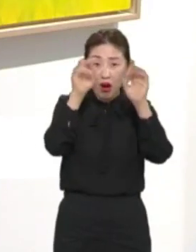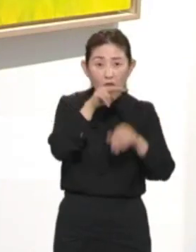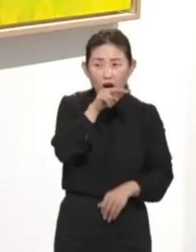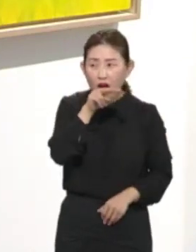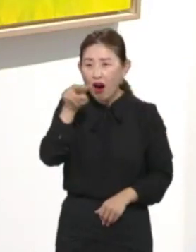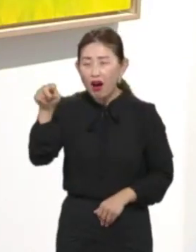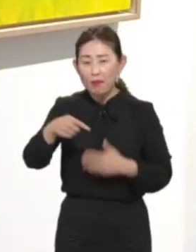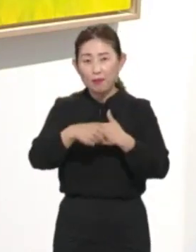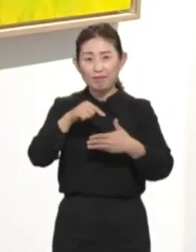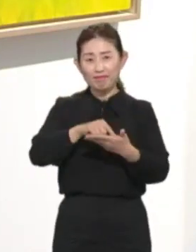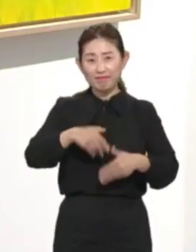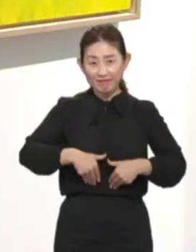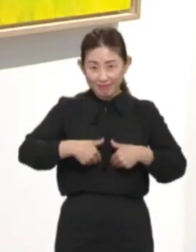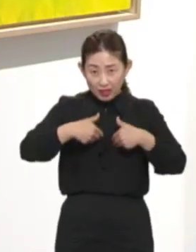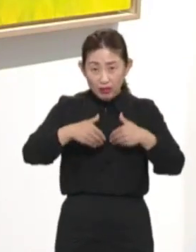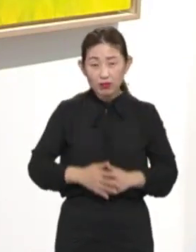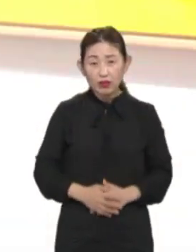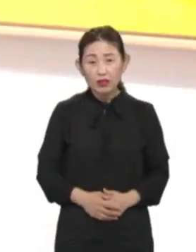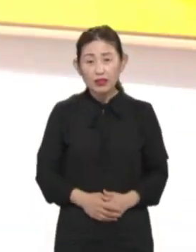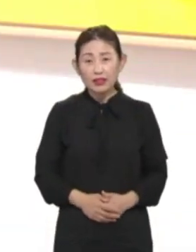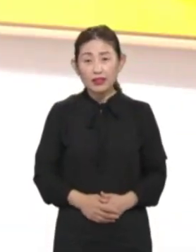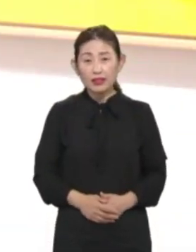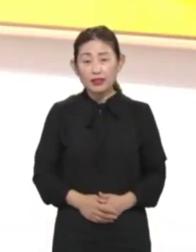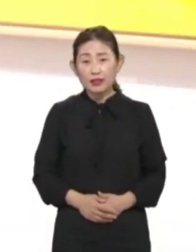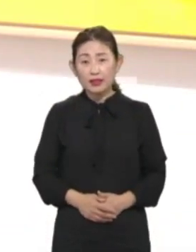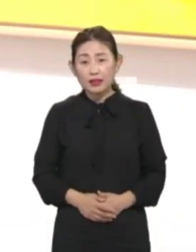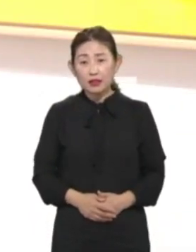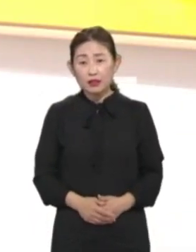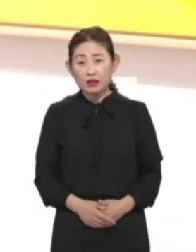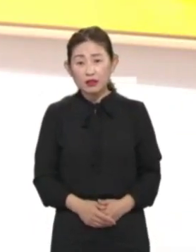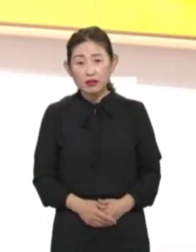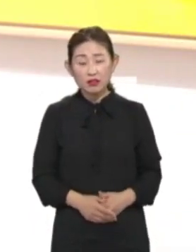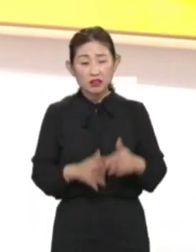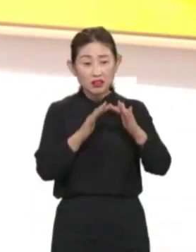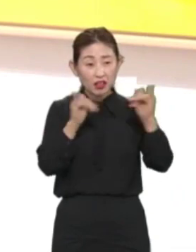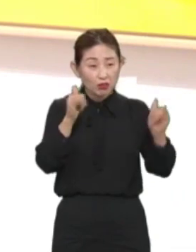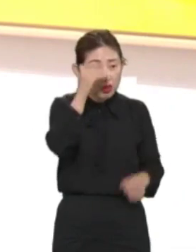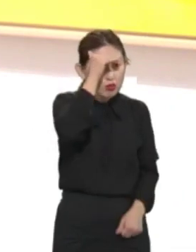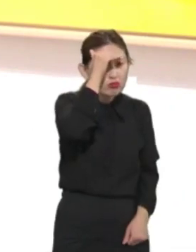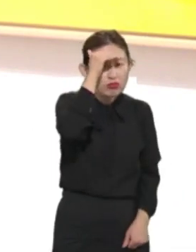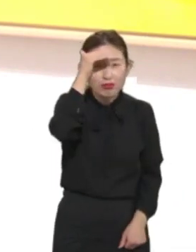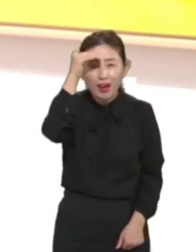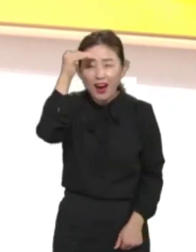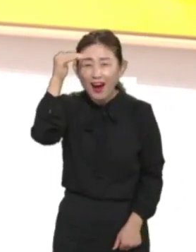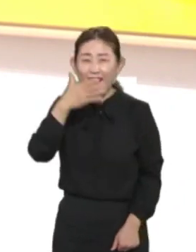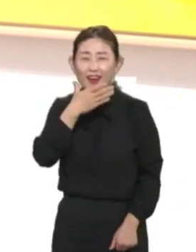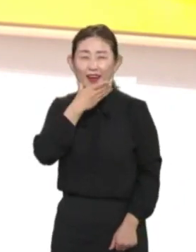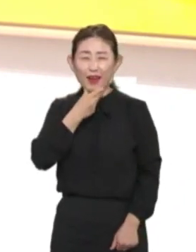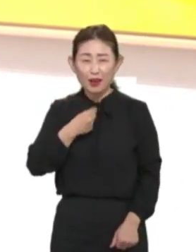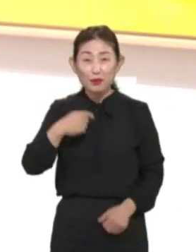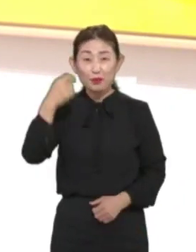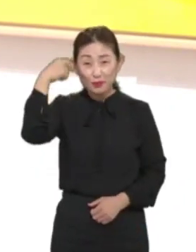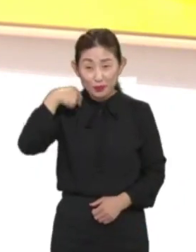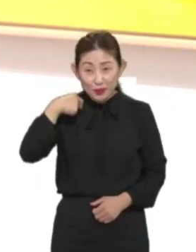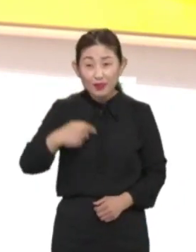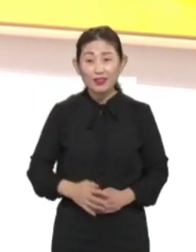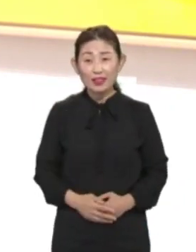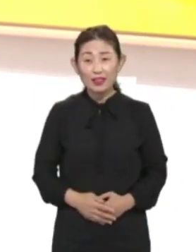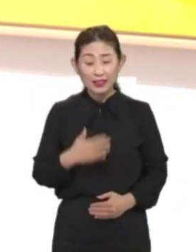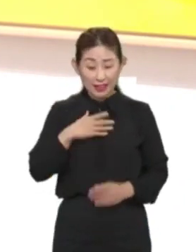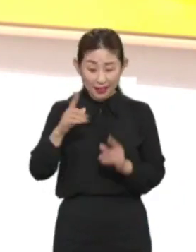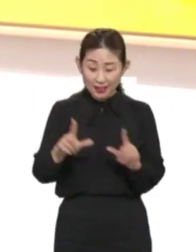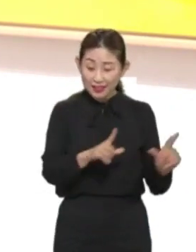마음까지 따뜻하게 합니다. 사람들이 보면서 행복감도 느끼고 어떤 내